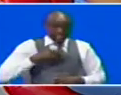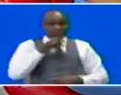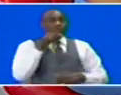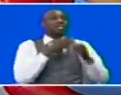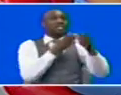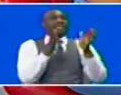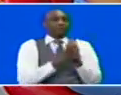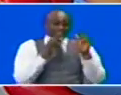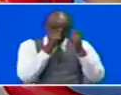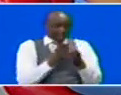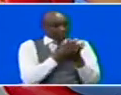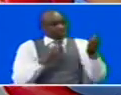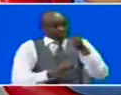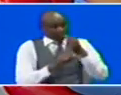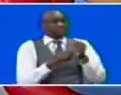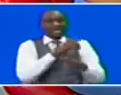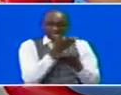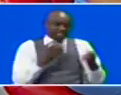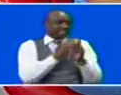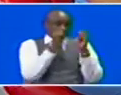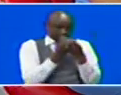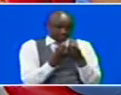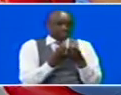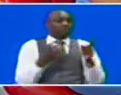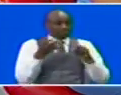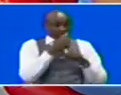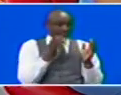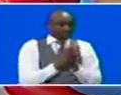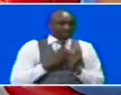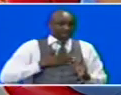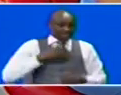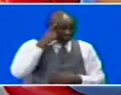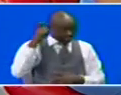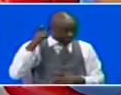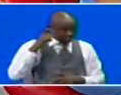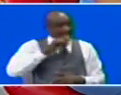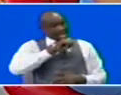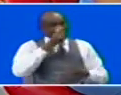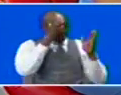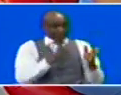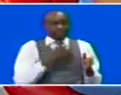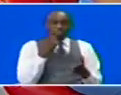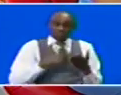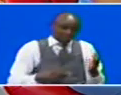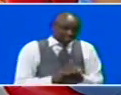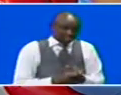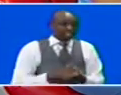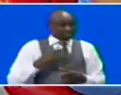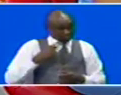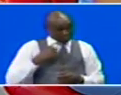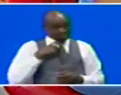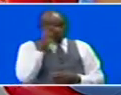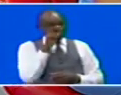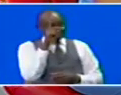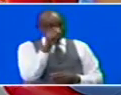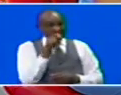ataunga kabila yote Kenya na kutimiza ndoto yangu. Clinton Kiprop Meli anasema anatazama KTN.